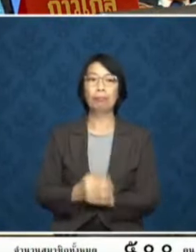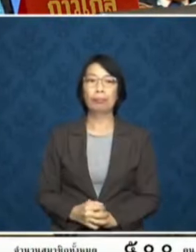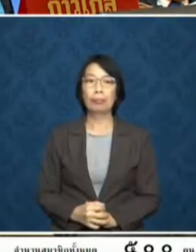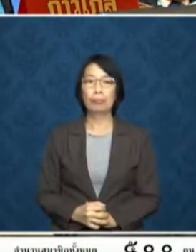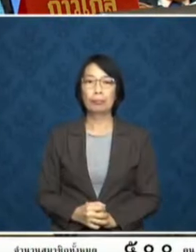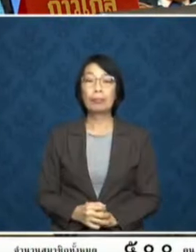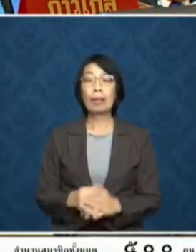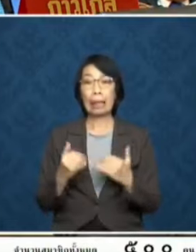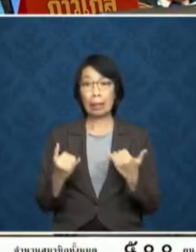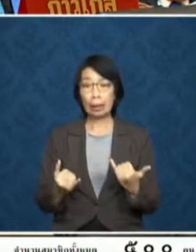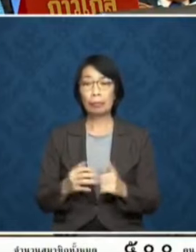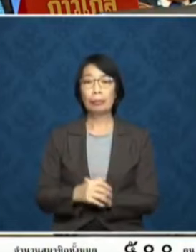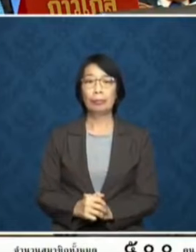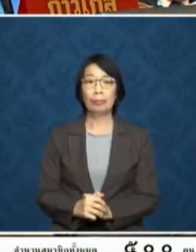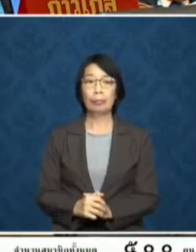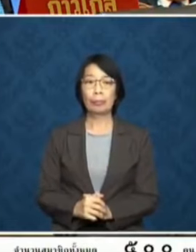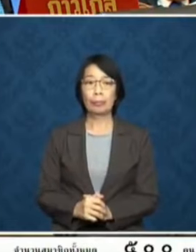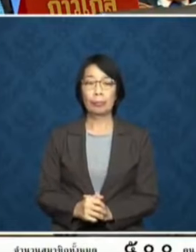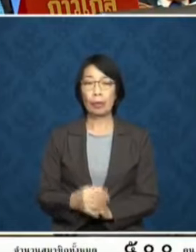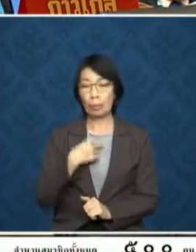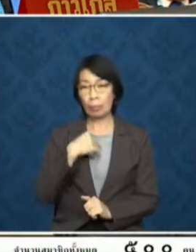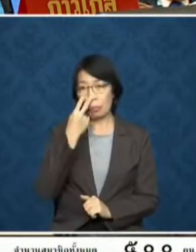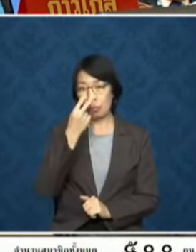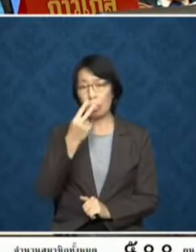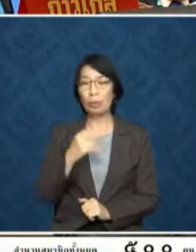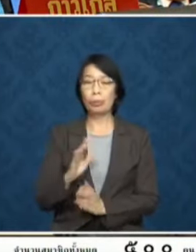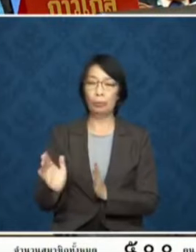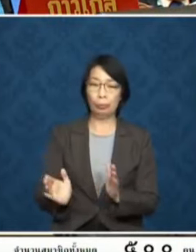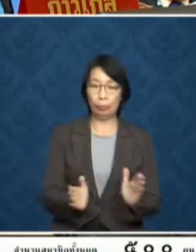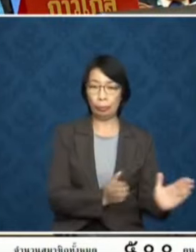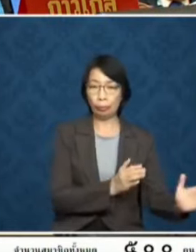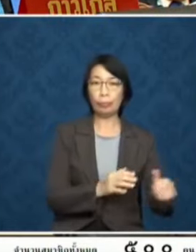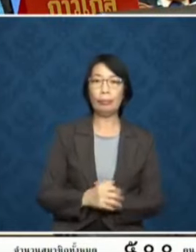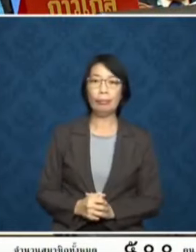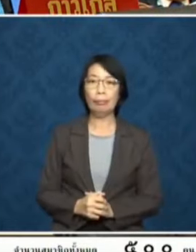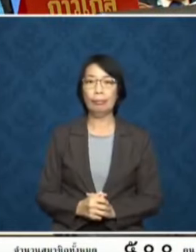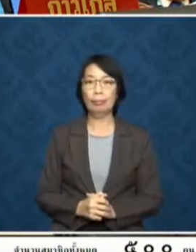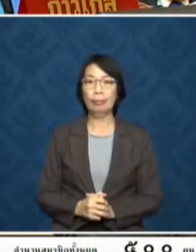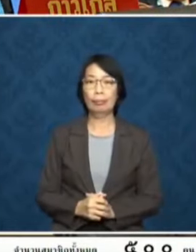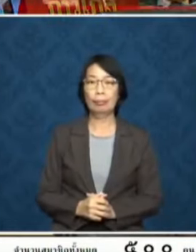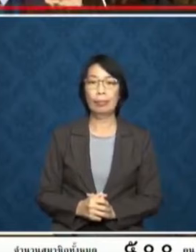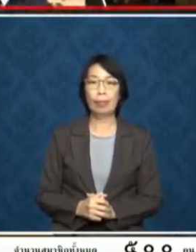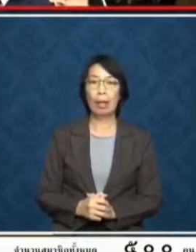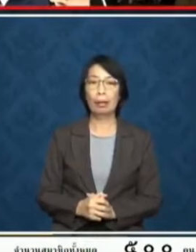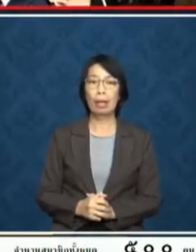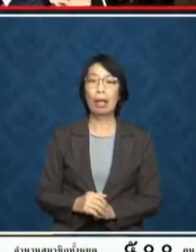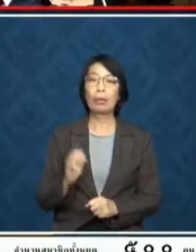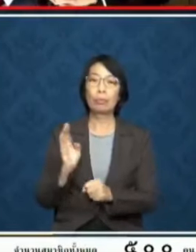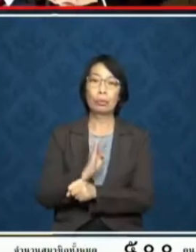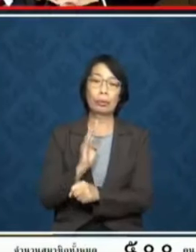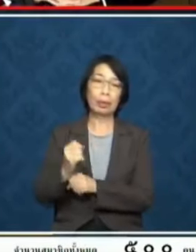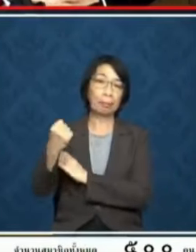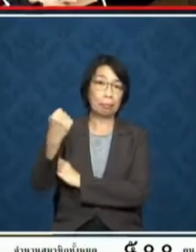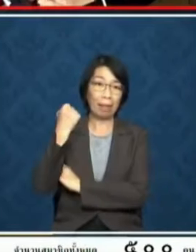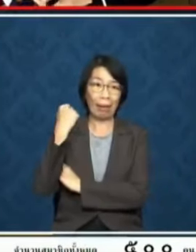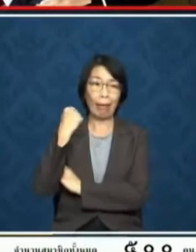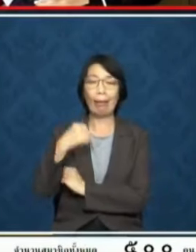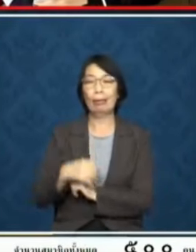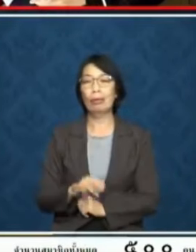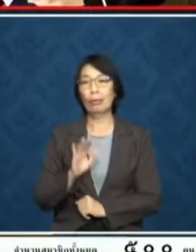ไม่เพียงเท่านี้ค่ะท่านประธานไปดูคุมทรัพย์ต่อไปค่ะคุมทรัพย์ธุรกิจพลังงานของกองทัพไทยค่ะท่านประธ